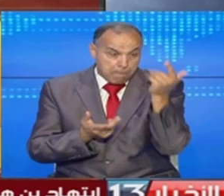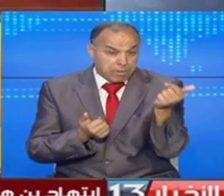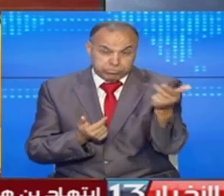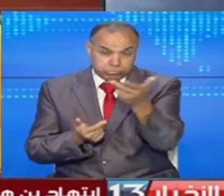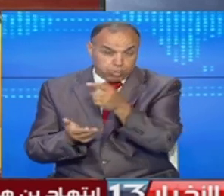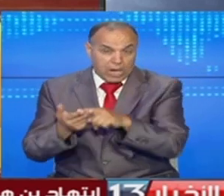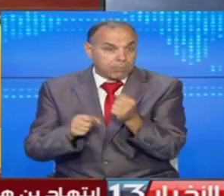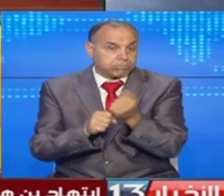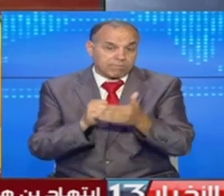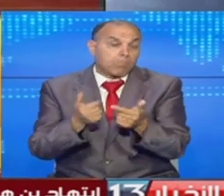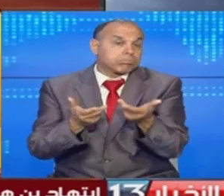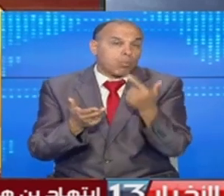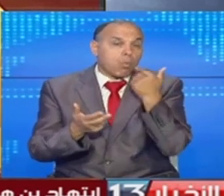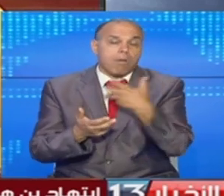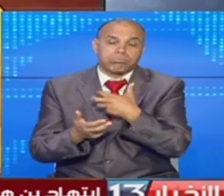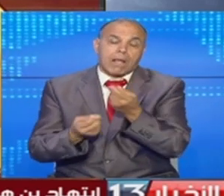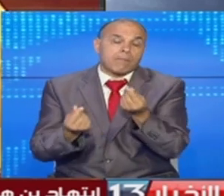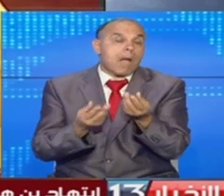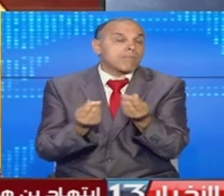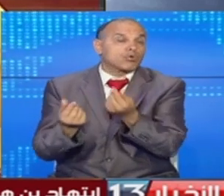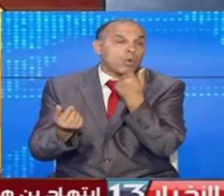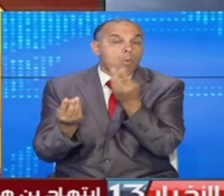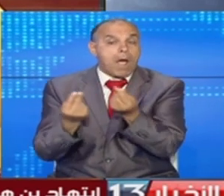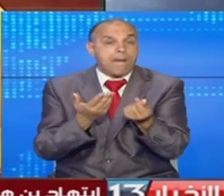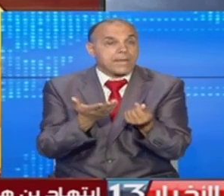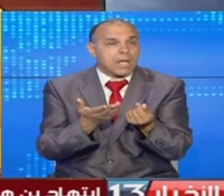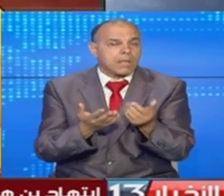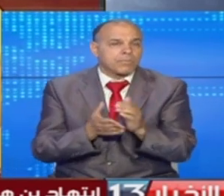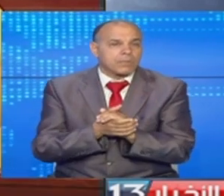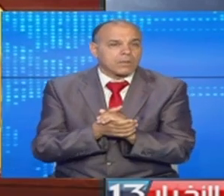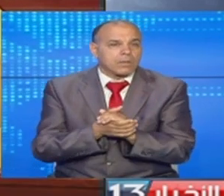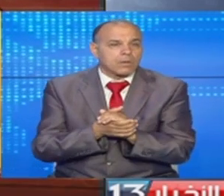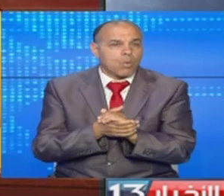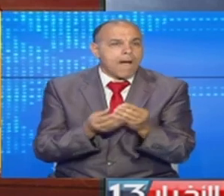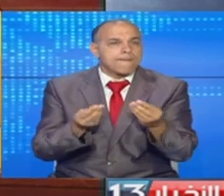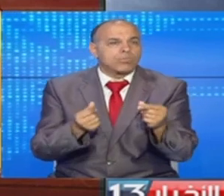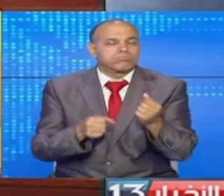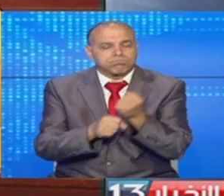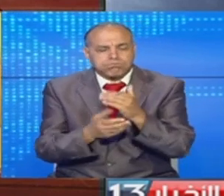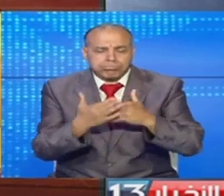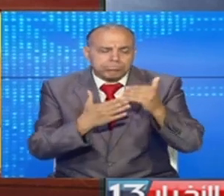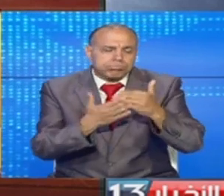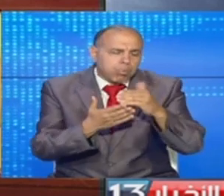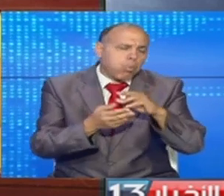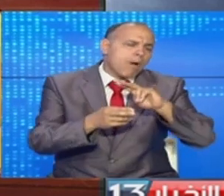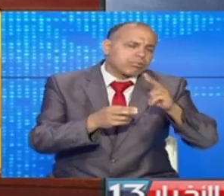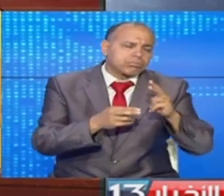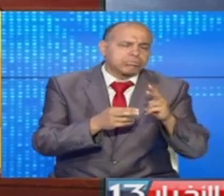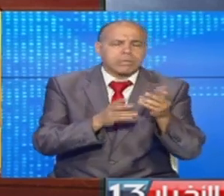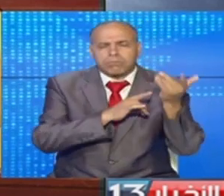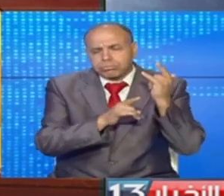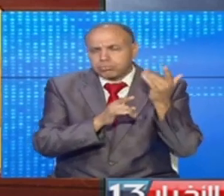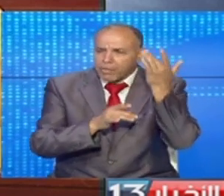من إنتاج فلاحي وثروات طبيعية وبيئية ومواد إنشائية ومخزون